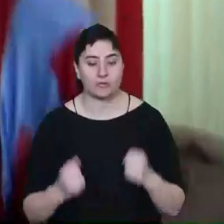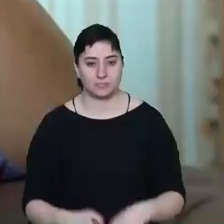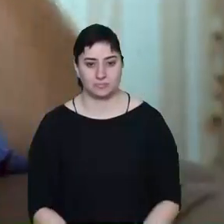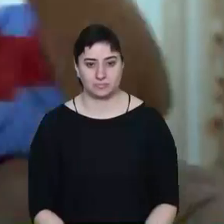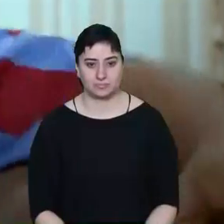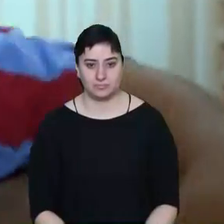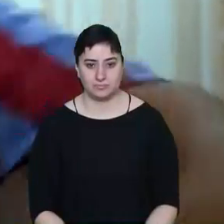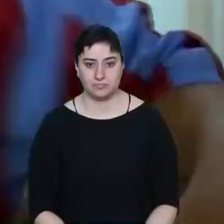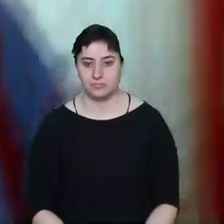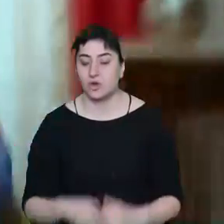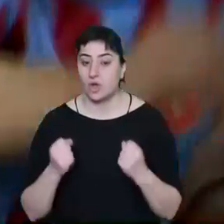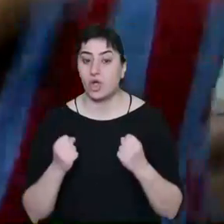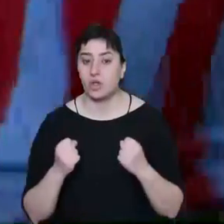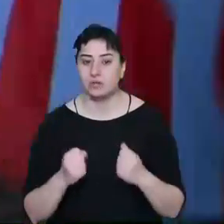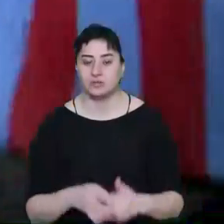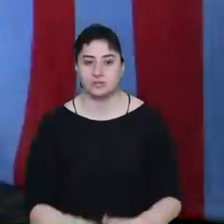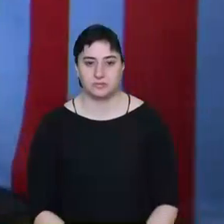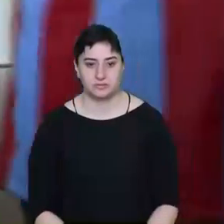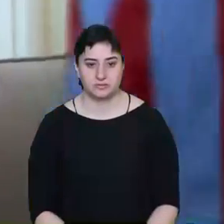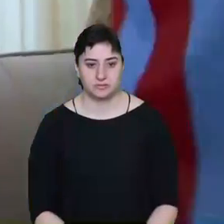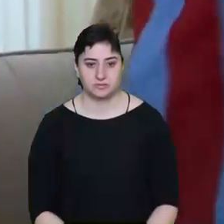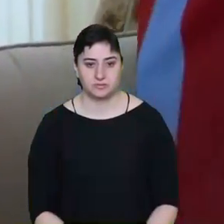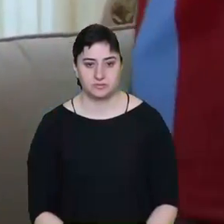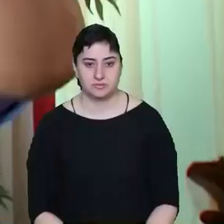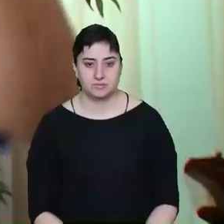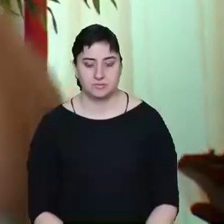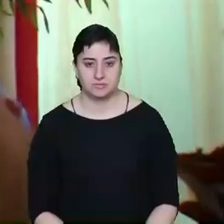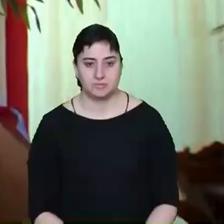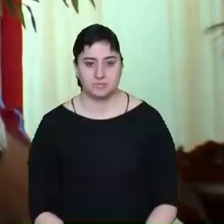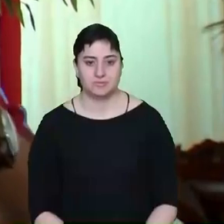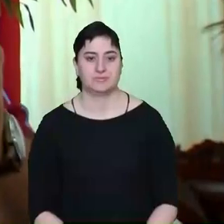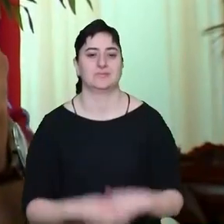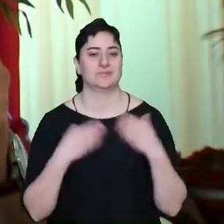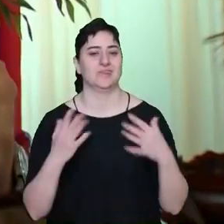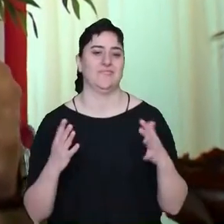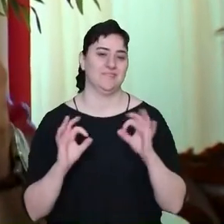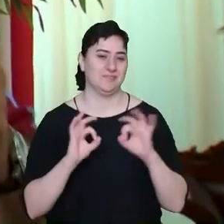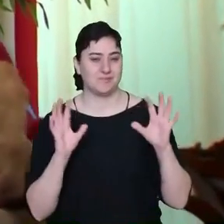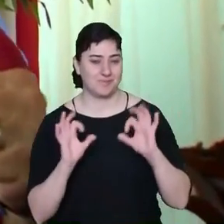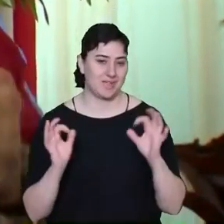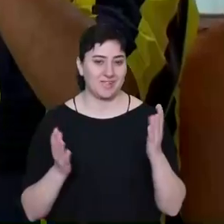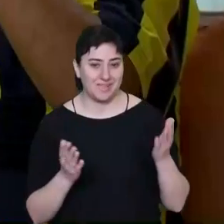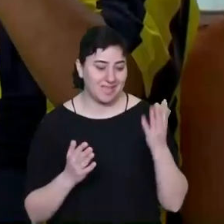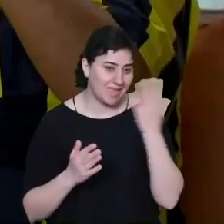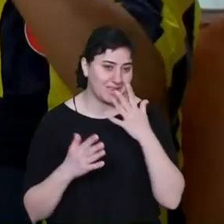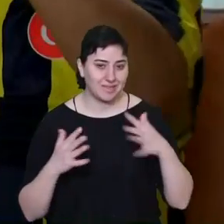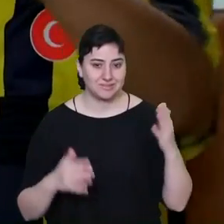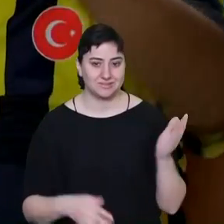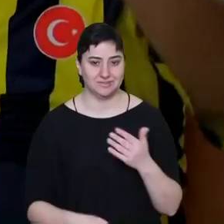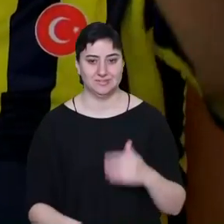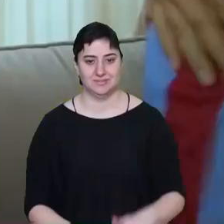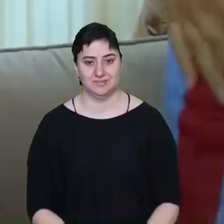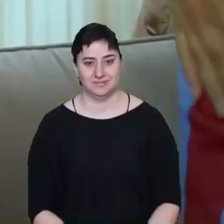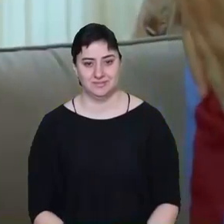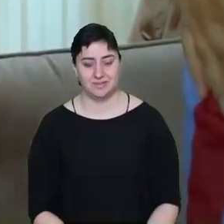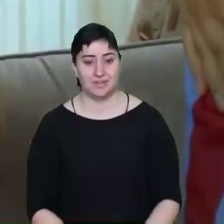Şükrü uyuklarken birden ayaklanıp gol diye bağırmaya başladı. Ulan SP'ye başlattı Karadeniz fırtınası. La